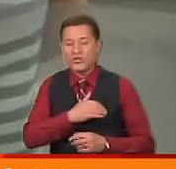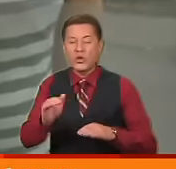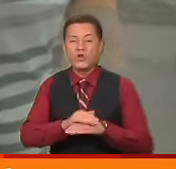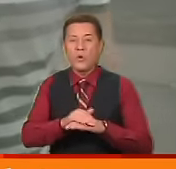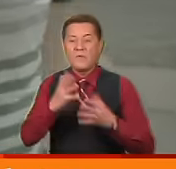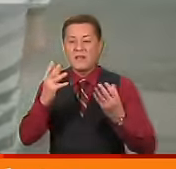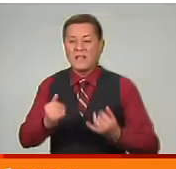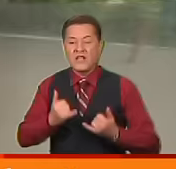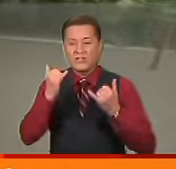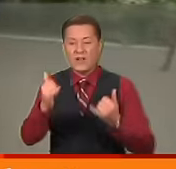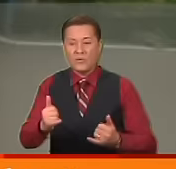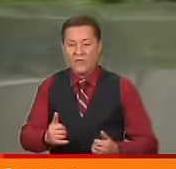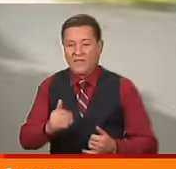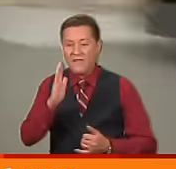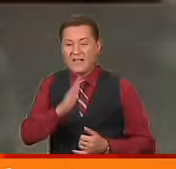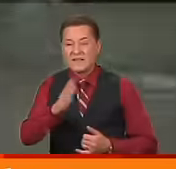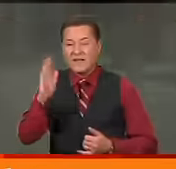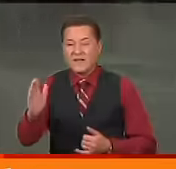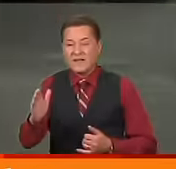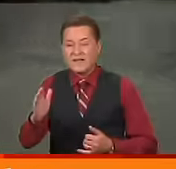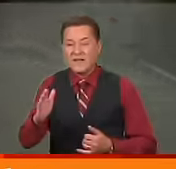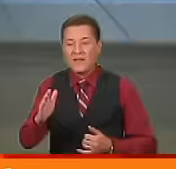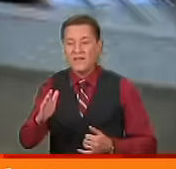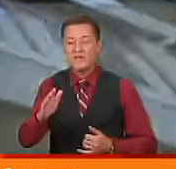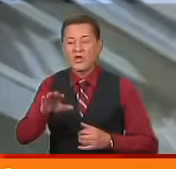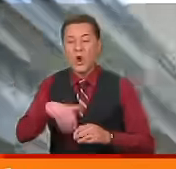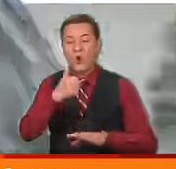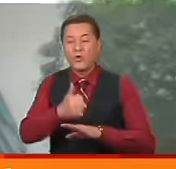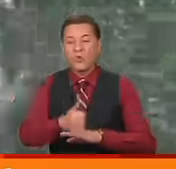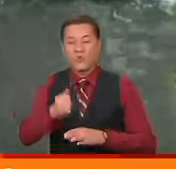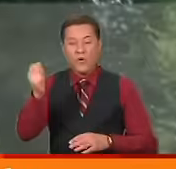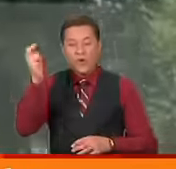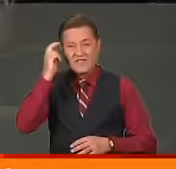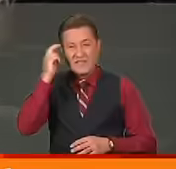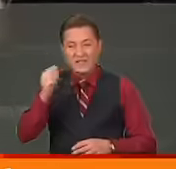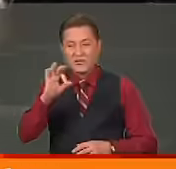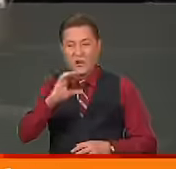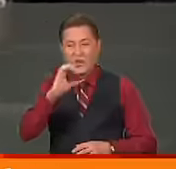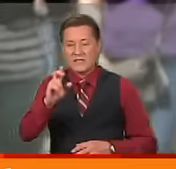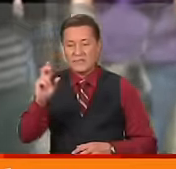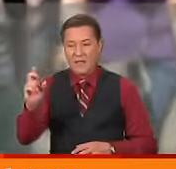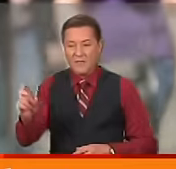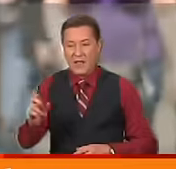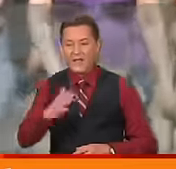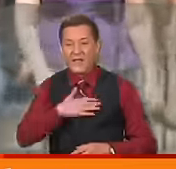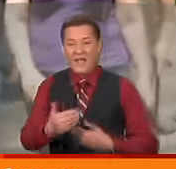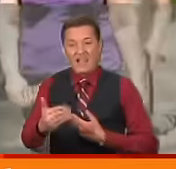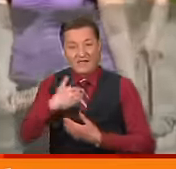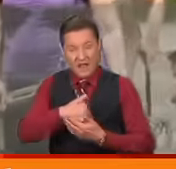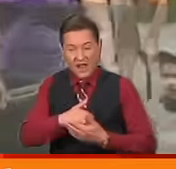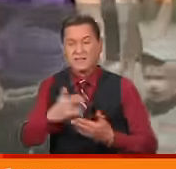шановні. Ну, порядок. Василь Васильович вже 5 років як головує у столичному ОСББ. Це до нас делегація? Добрий день,